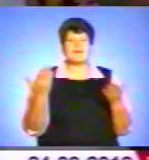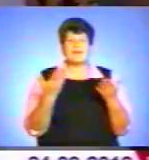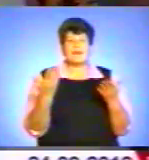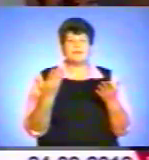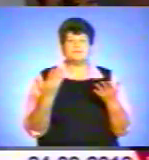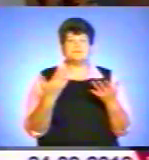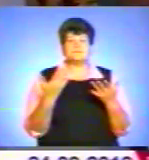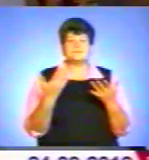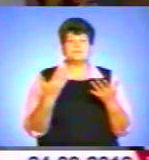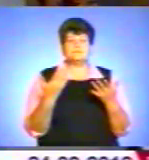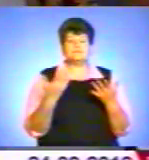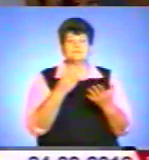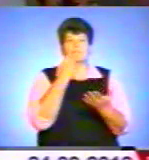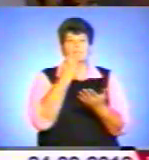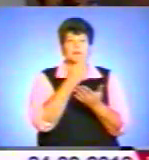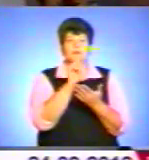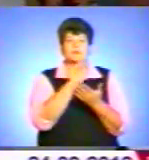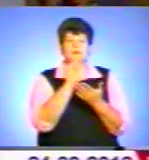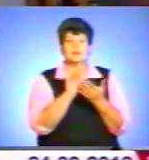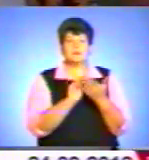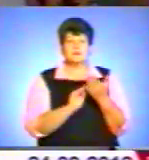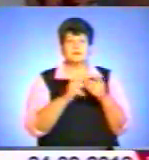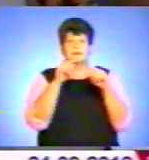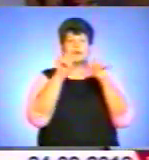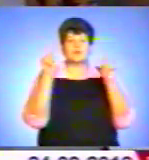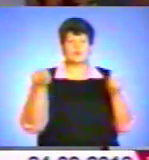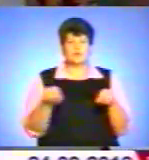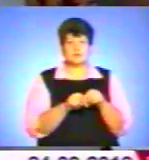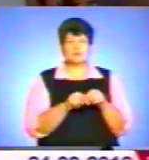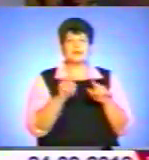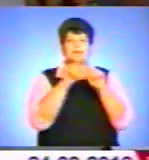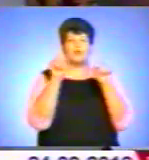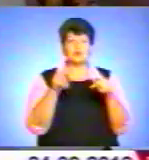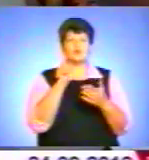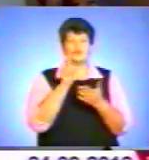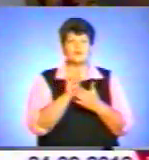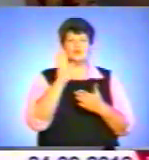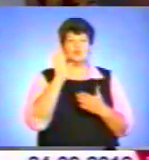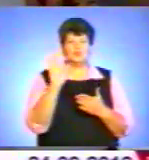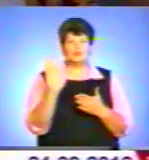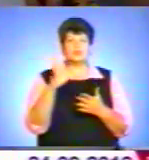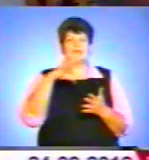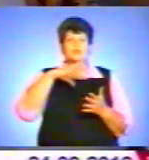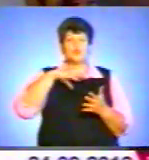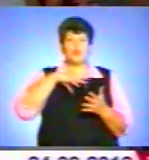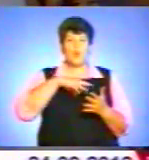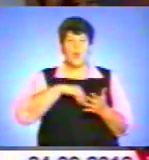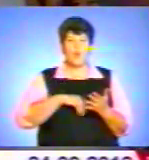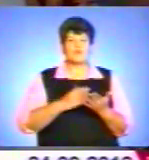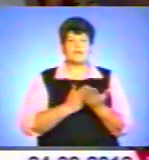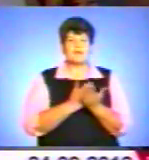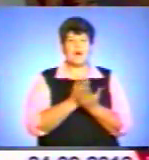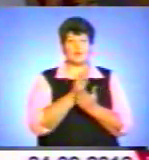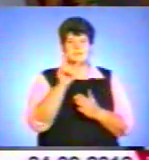зображена на іконі. А на іконі повинно бути зображення духовні якості